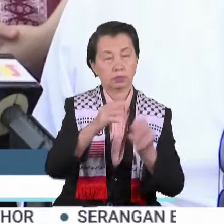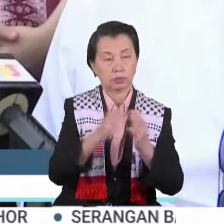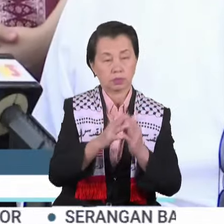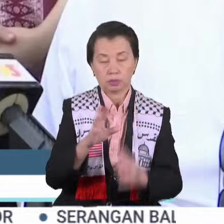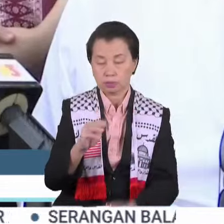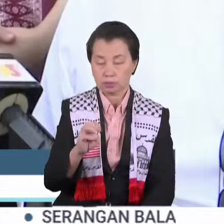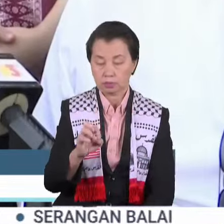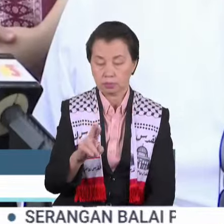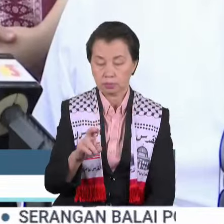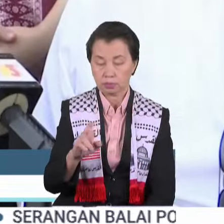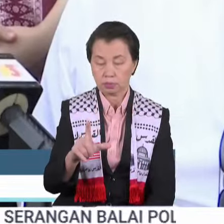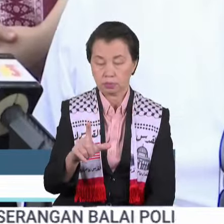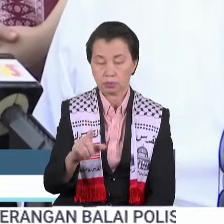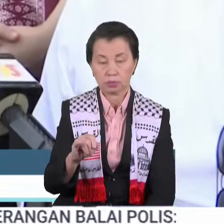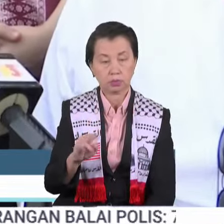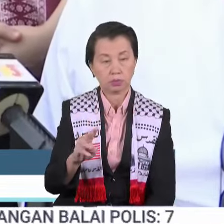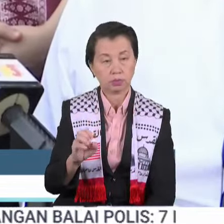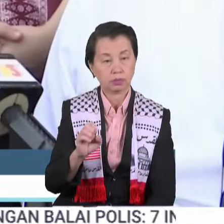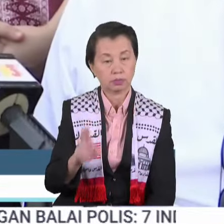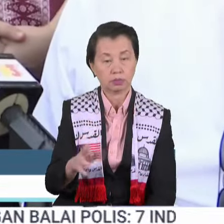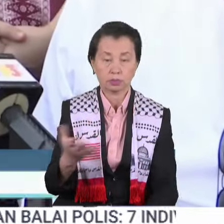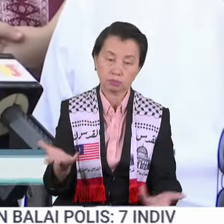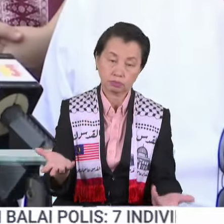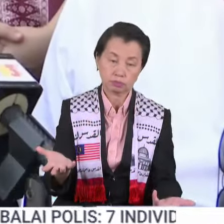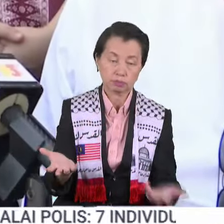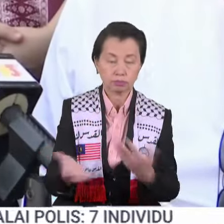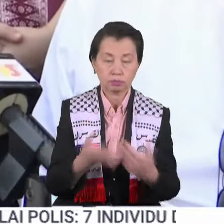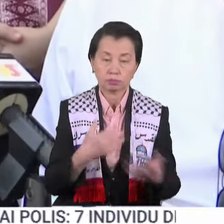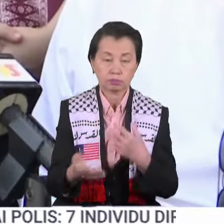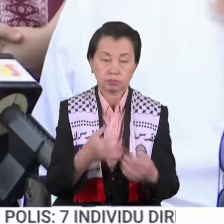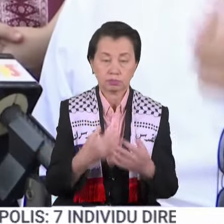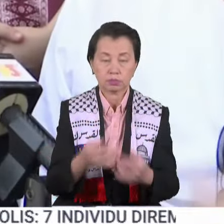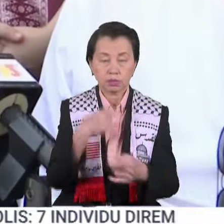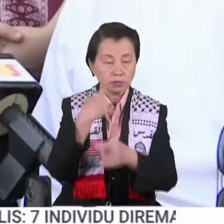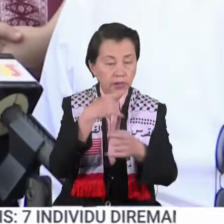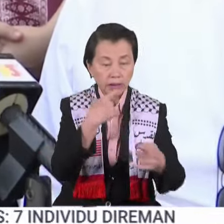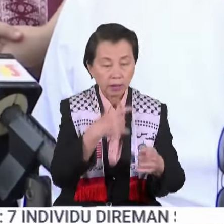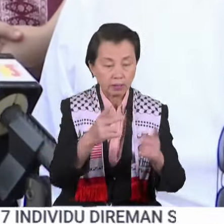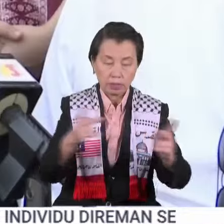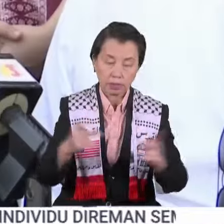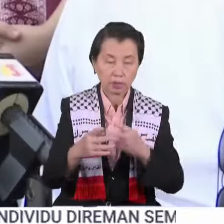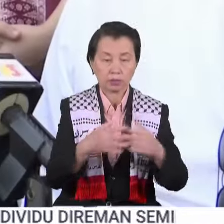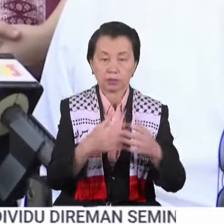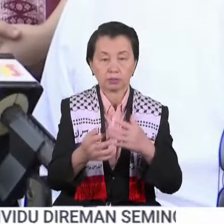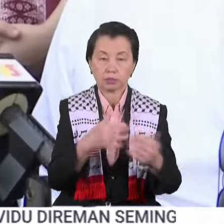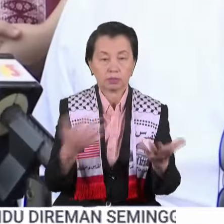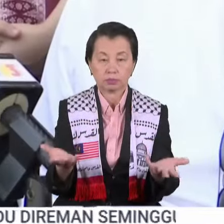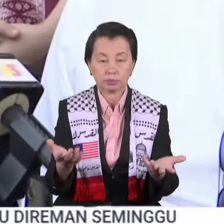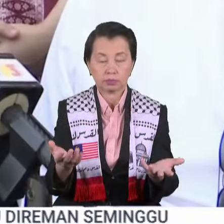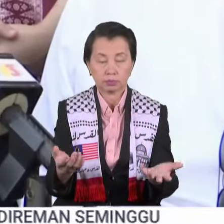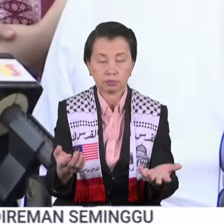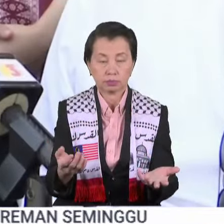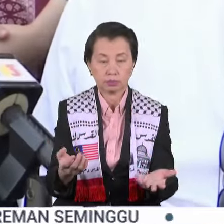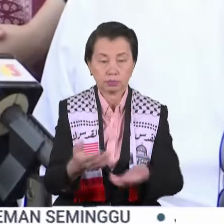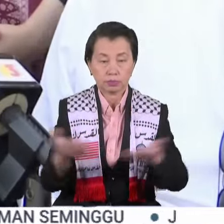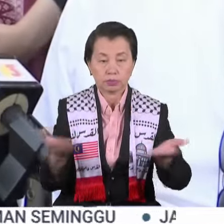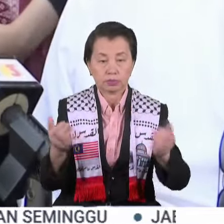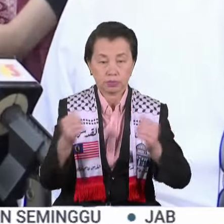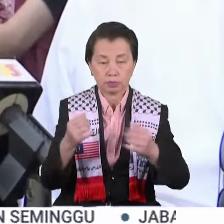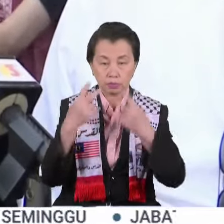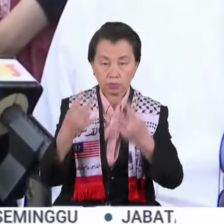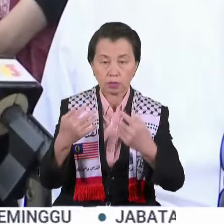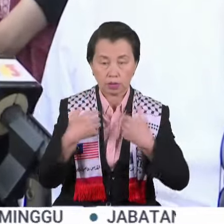Melimau ini atau Jasin ini tanpa mengira sesiapa punya kawasan halaman rumah. Di sini kita lihat ada